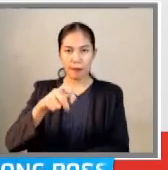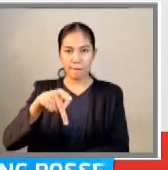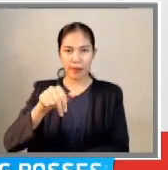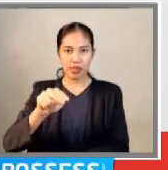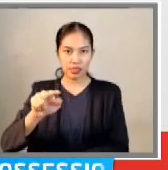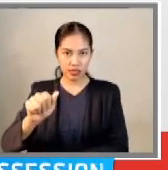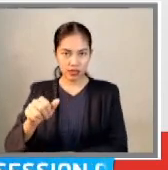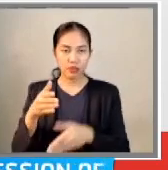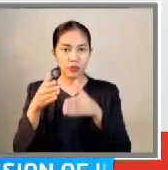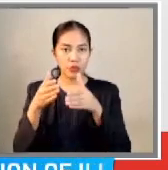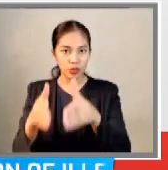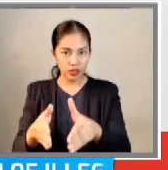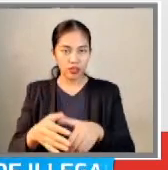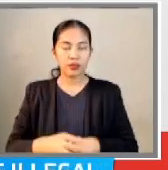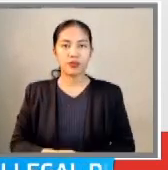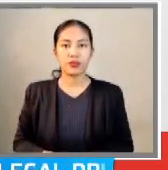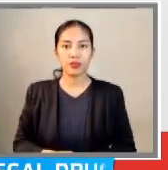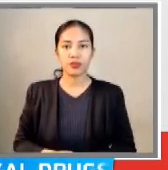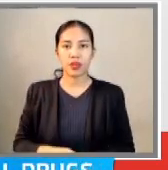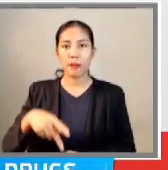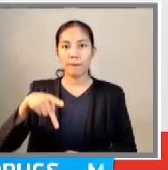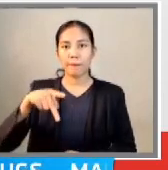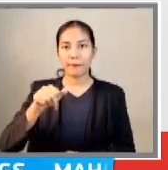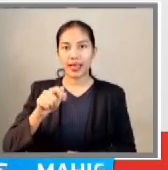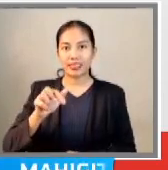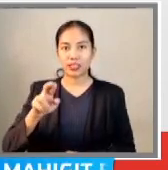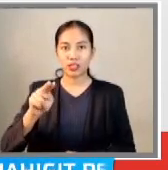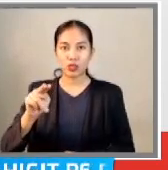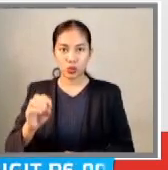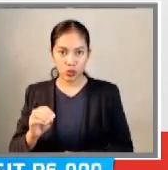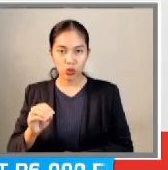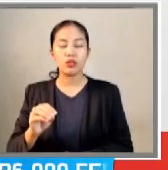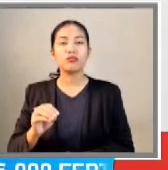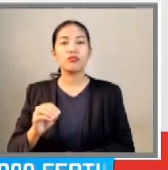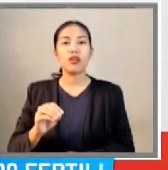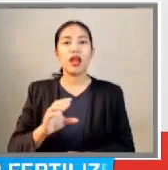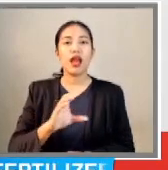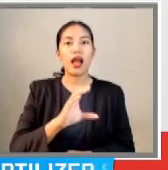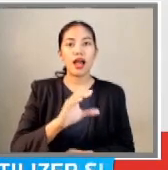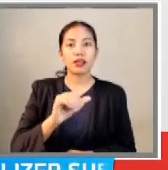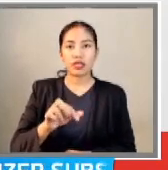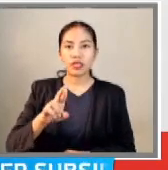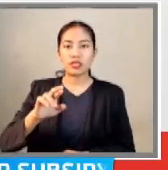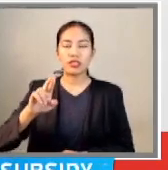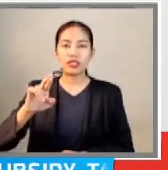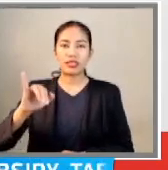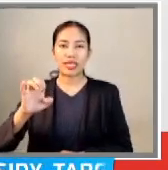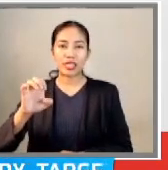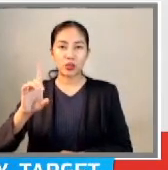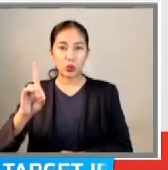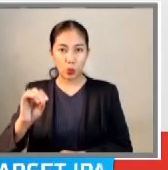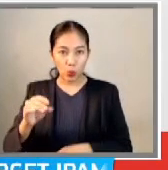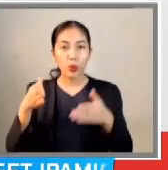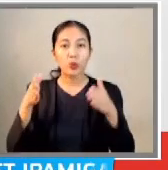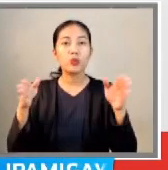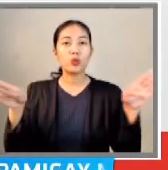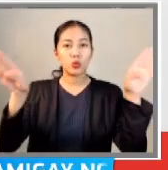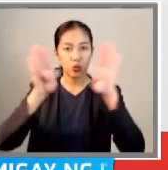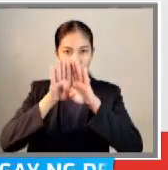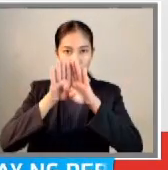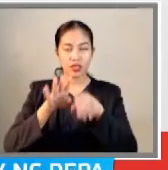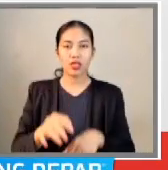Street, Paterno Street at Carriedo Street. Isasara rin sa parehong oras at petsa ang Palangka